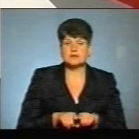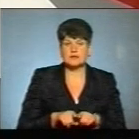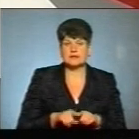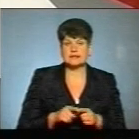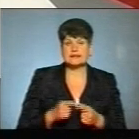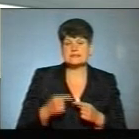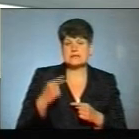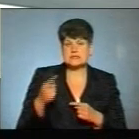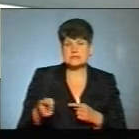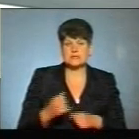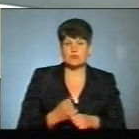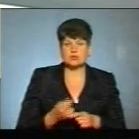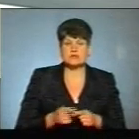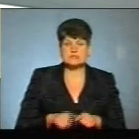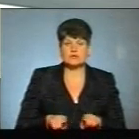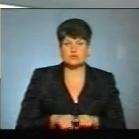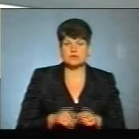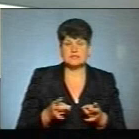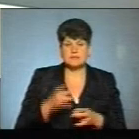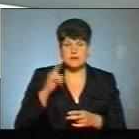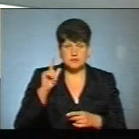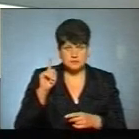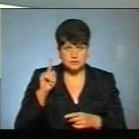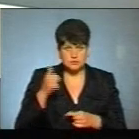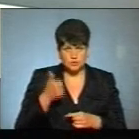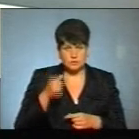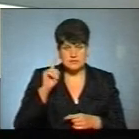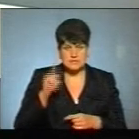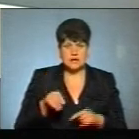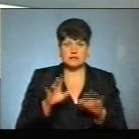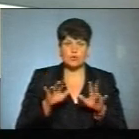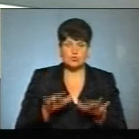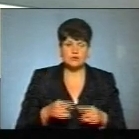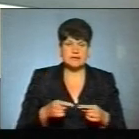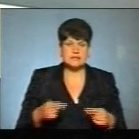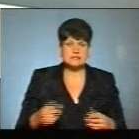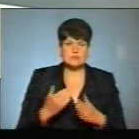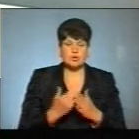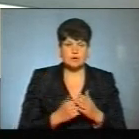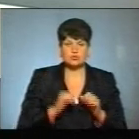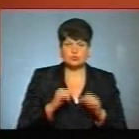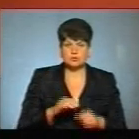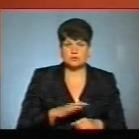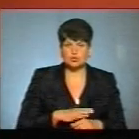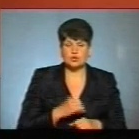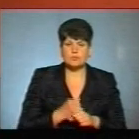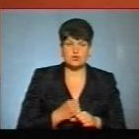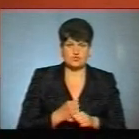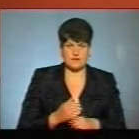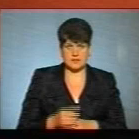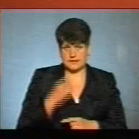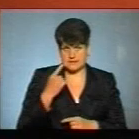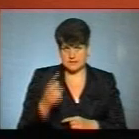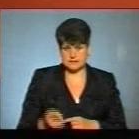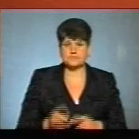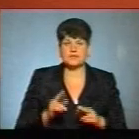Дистанційна робота, це теж треба дуже добре знати. Комп'ютерні, різні програми для того, щоб можна було працювати дистанційно.